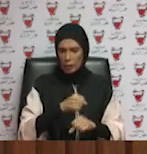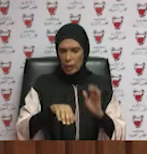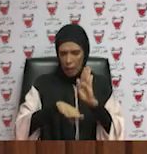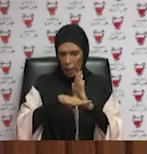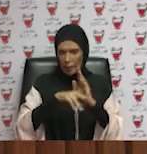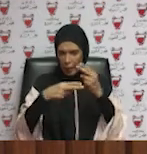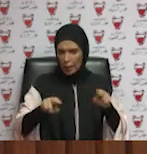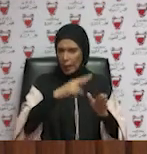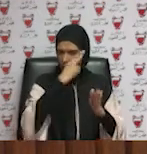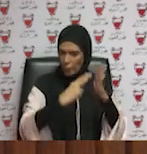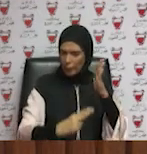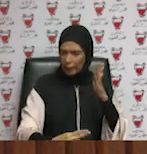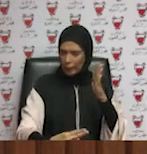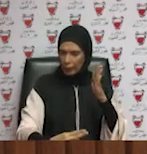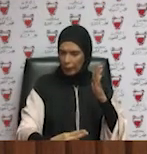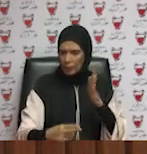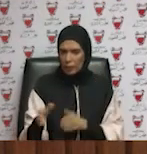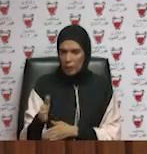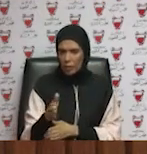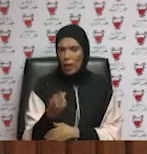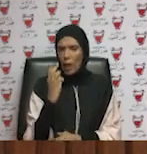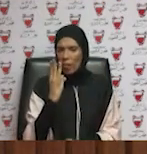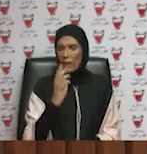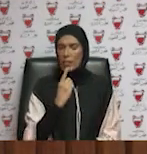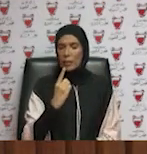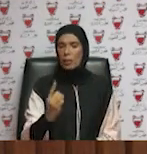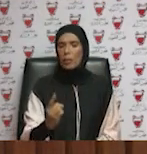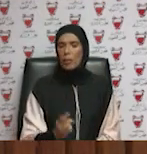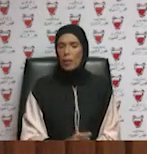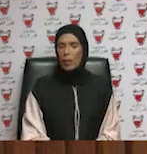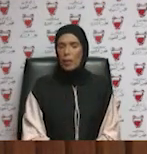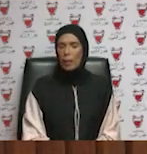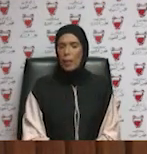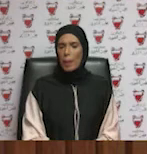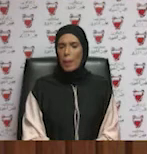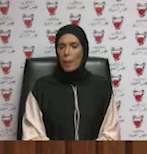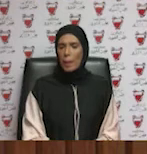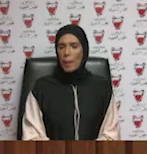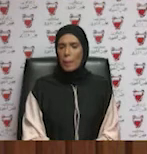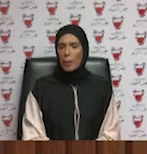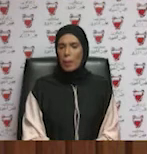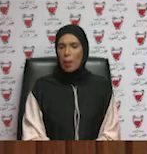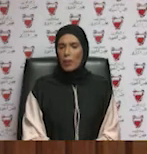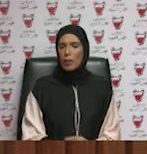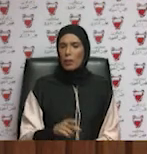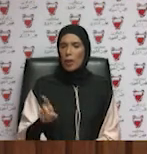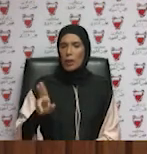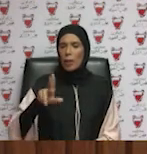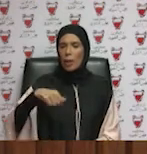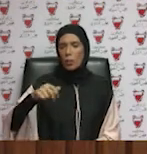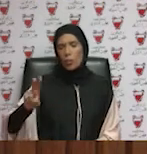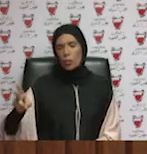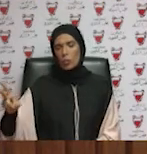ترخيص الثروة السمكية، ترخيص ل3 سنوات بغض النظر عن الجهات الأخرى المعنية